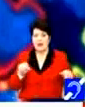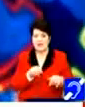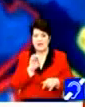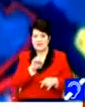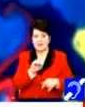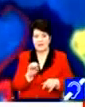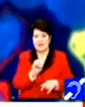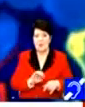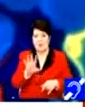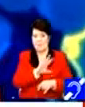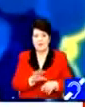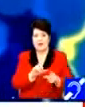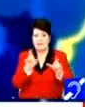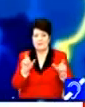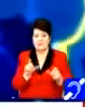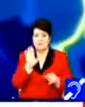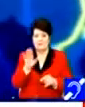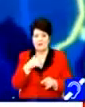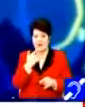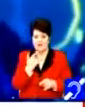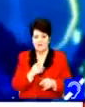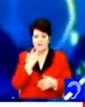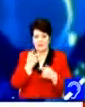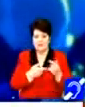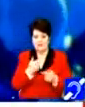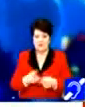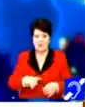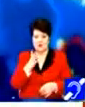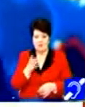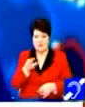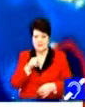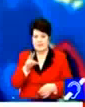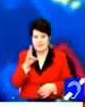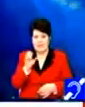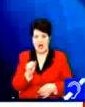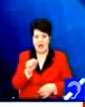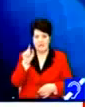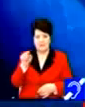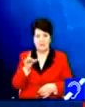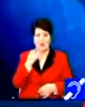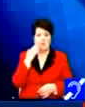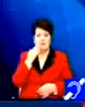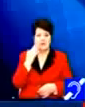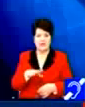dacă în fruntea instituției va fi numită Laura Codruța Chioveși, fosta șefa DNA în România.